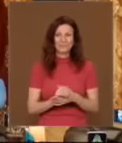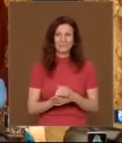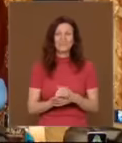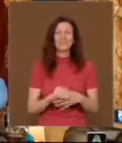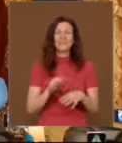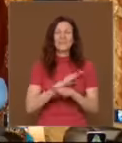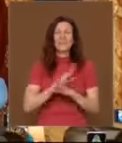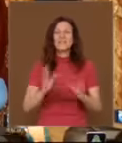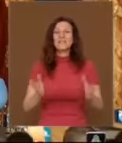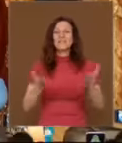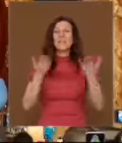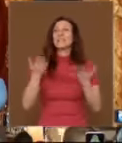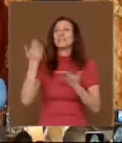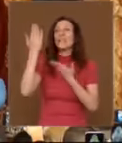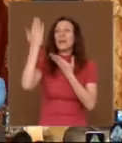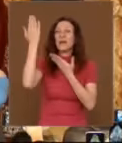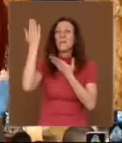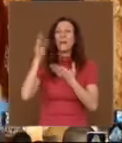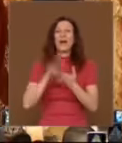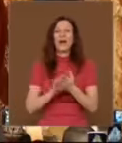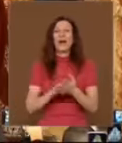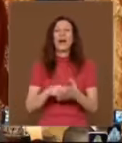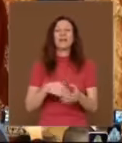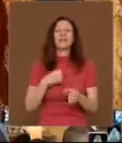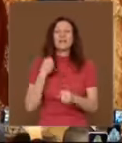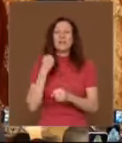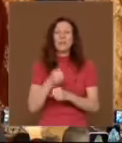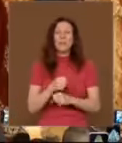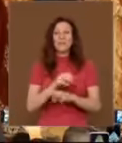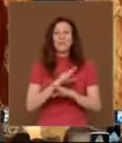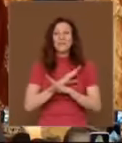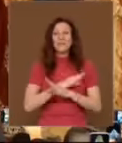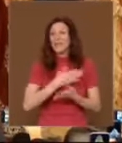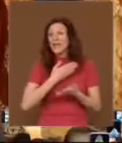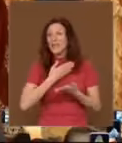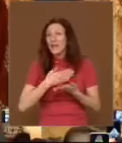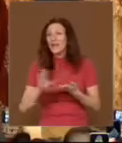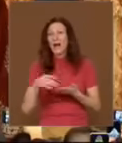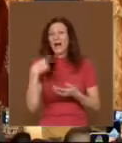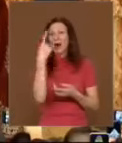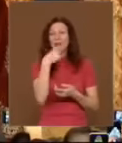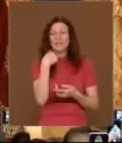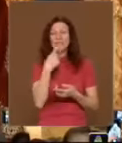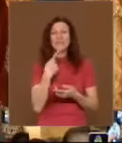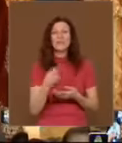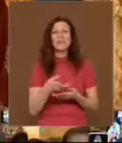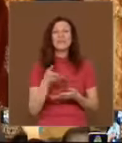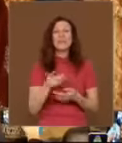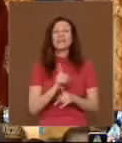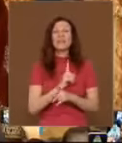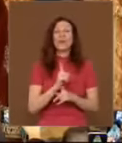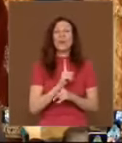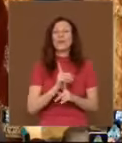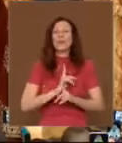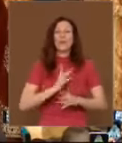да възкреснет Бог и разточат се врази Его и да бежат от лица Его, ненавидещи Его.